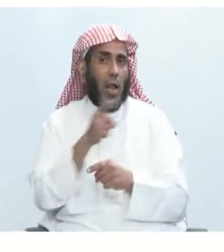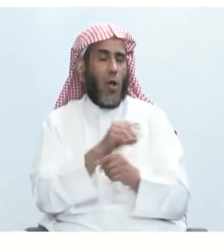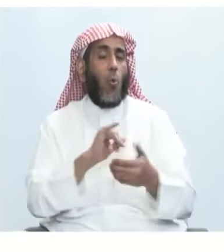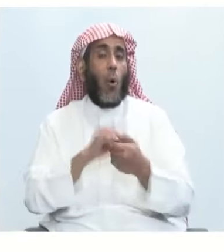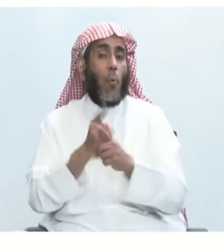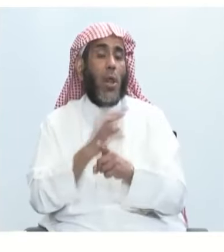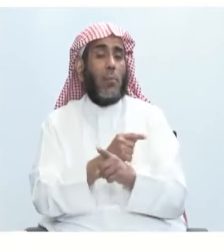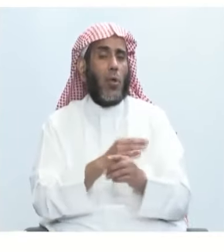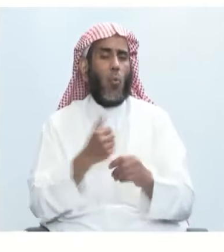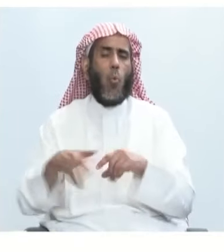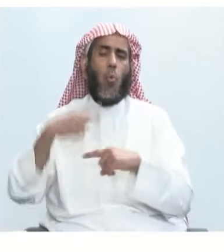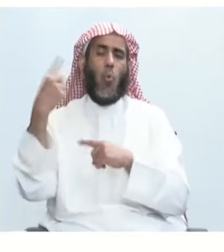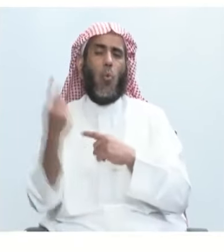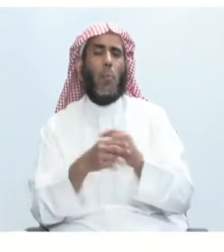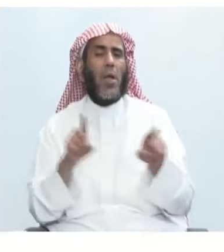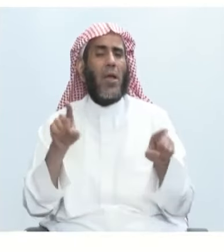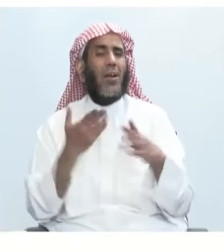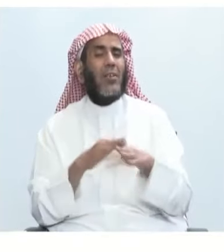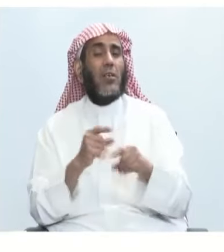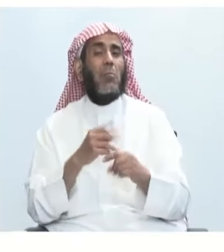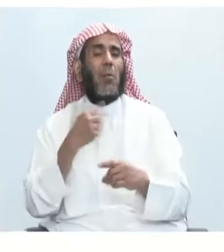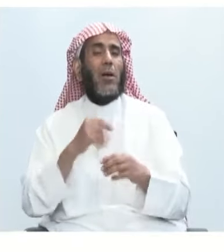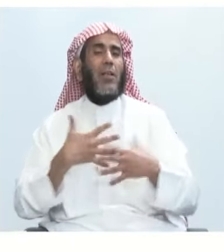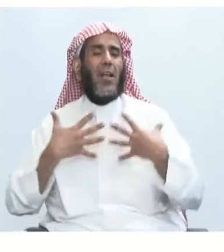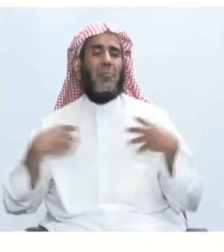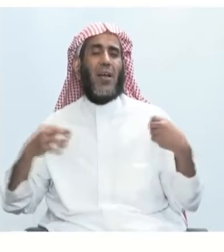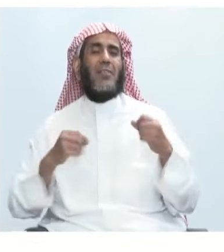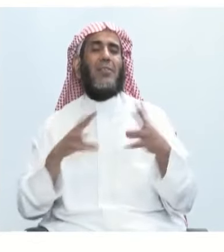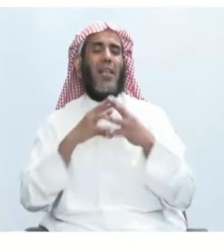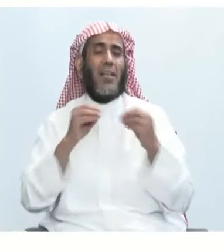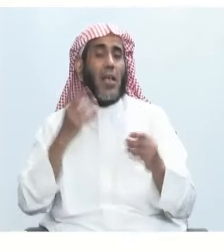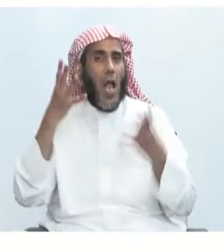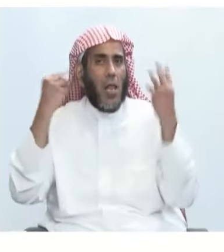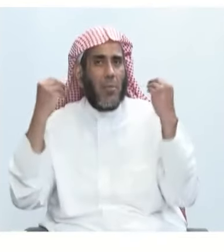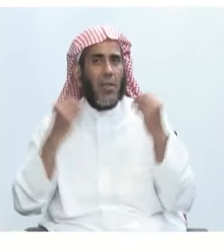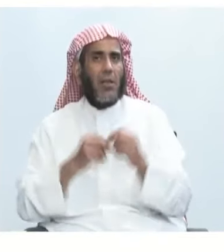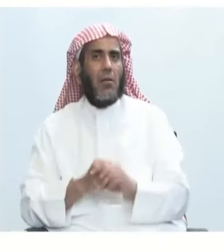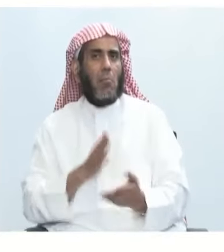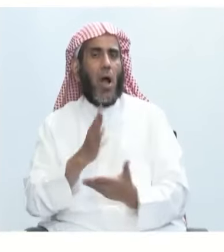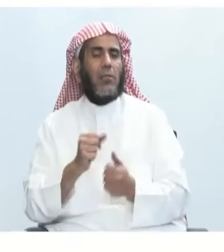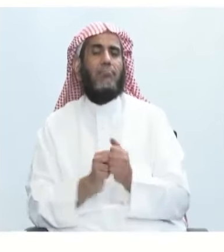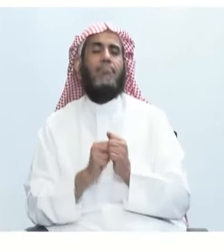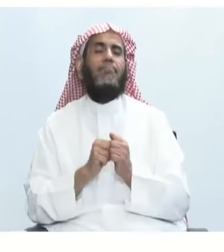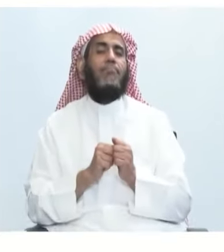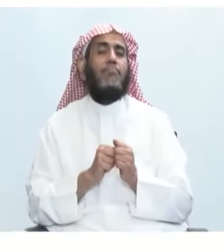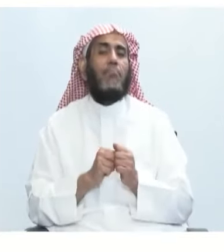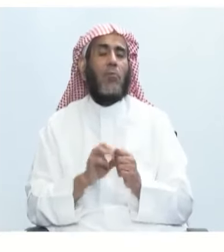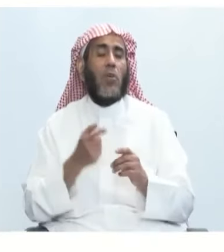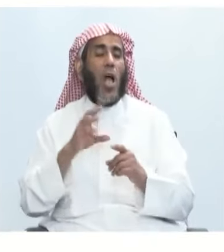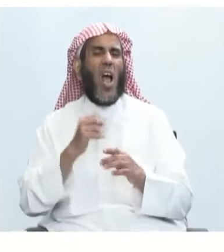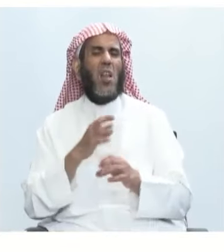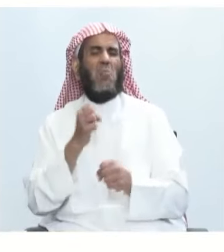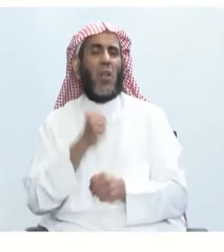ومعلميك والمحيطين بك بحسب الانماط انبساطي تحليلي علمي حازم